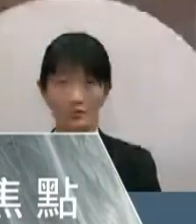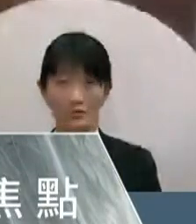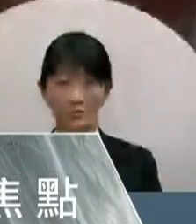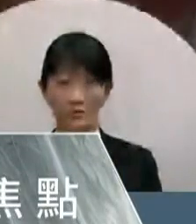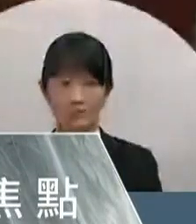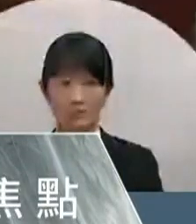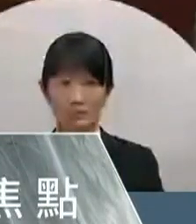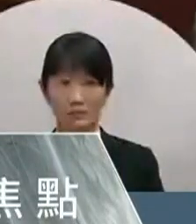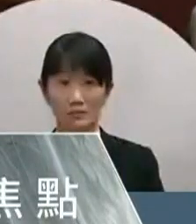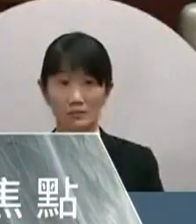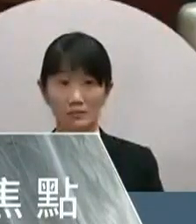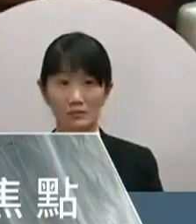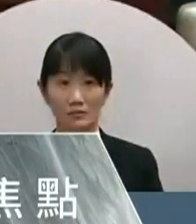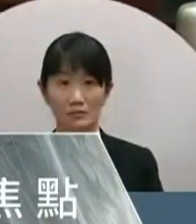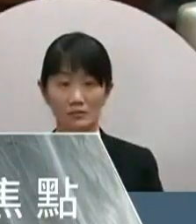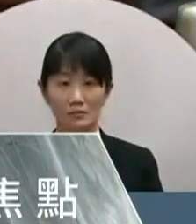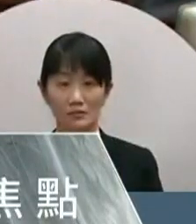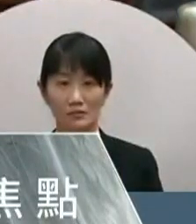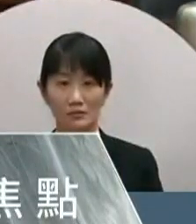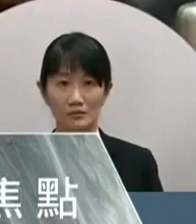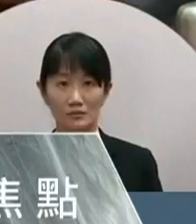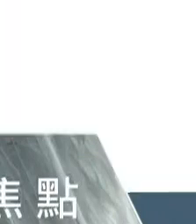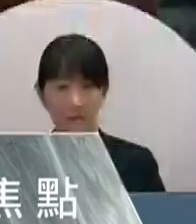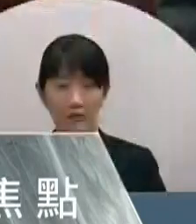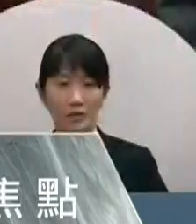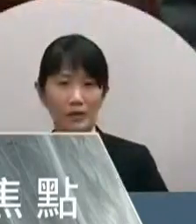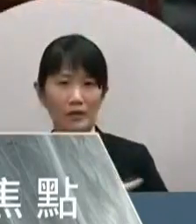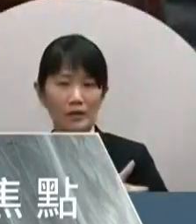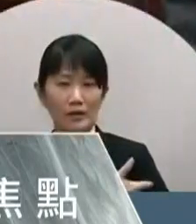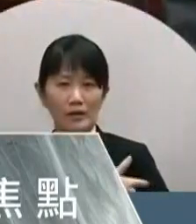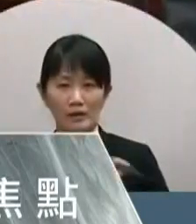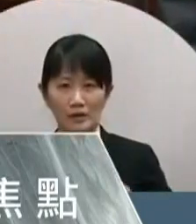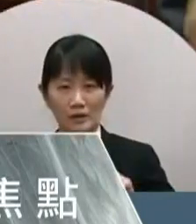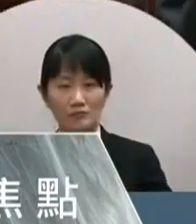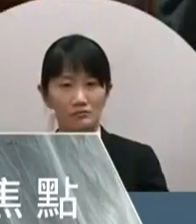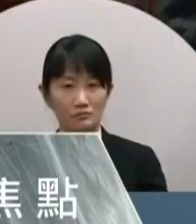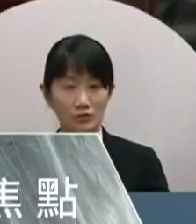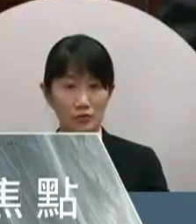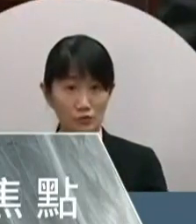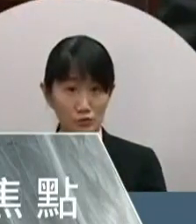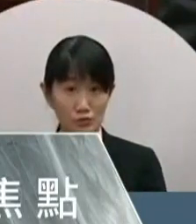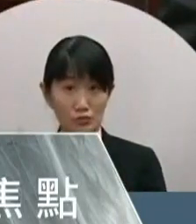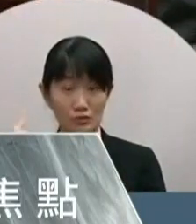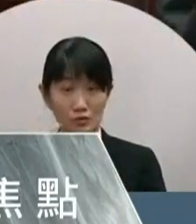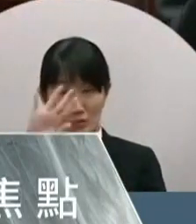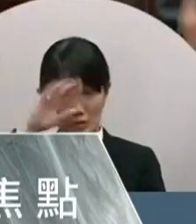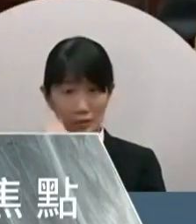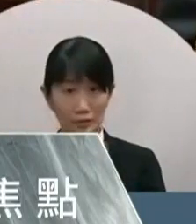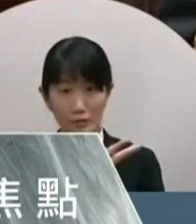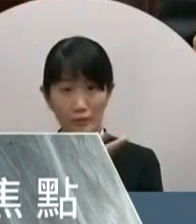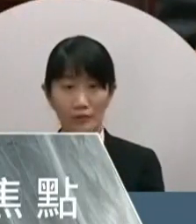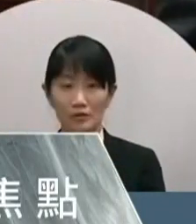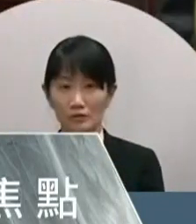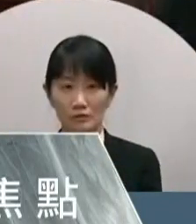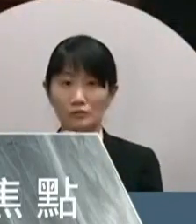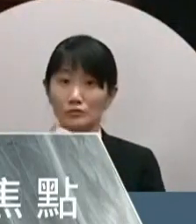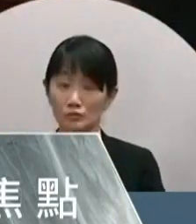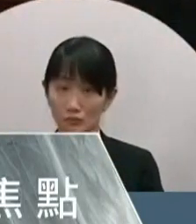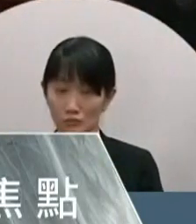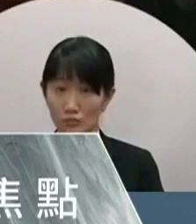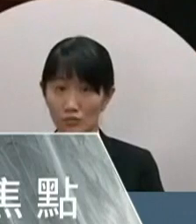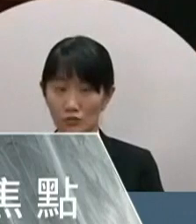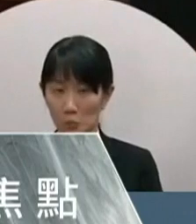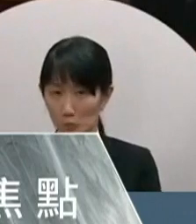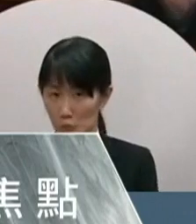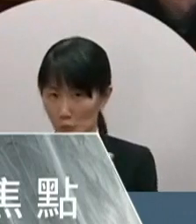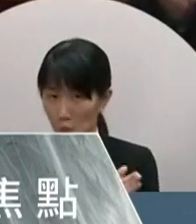啊，然后我们县市政府都要自救？ 我们在去年疫情很好的时候，控制很好的时候，我们就